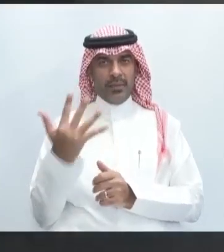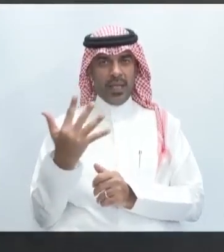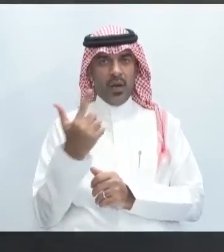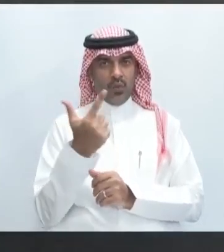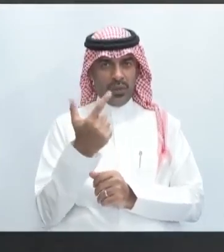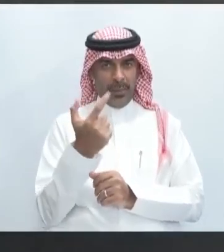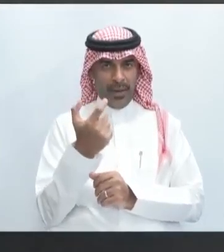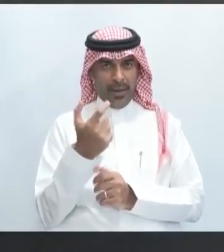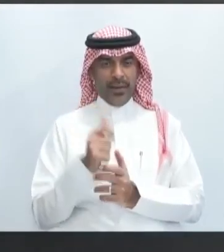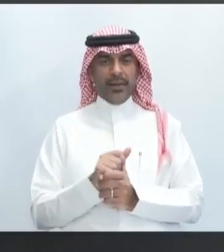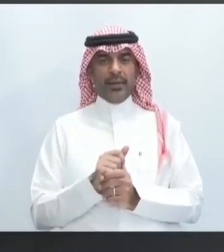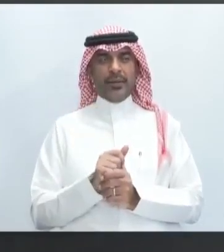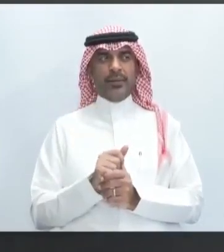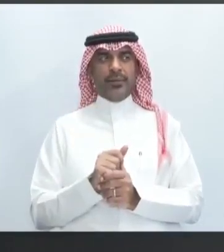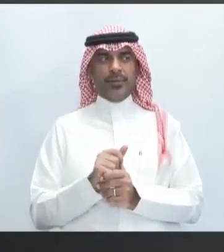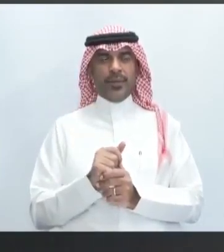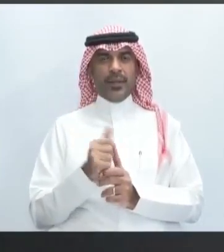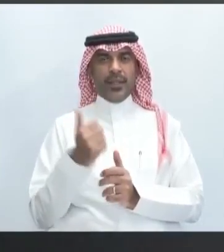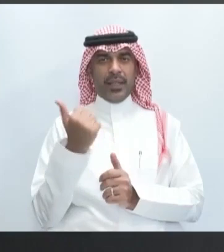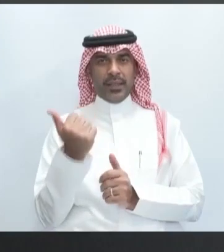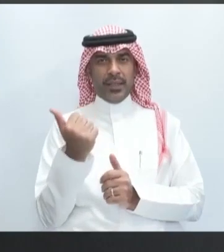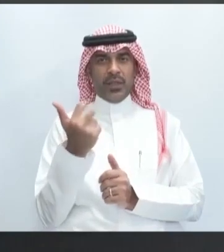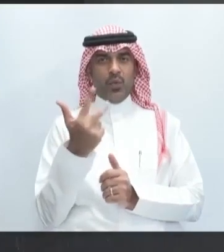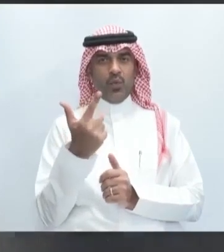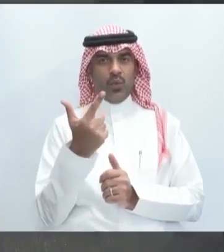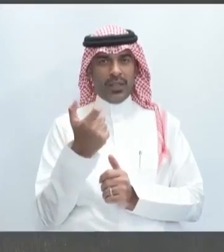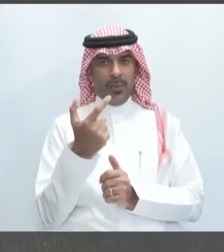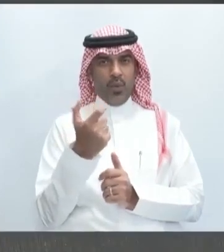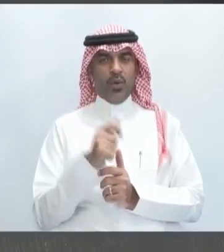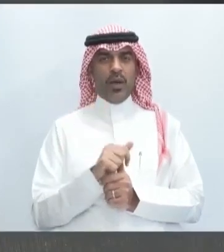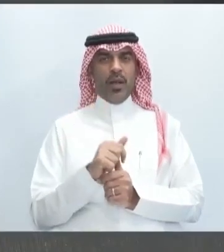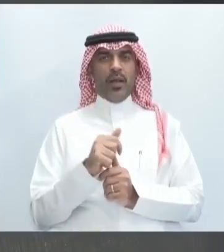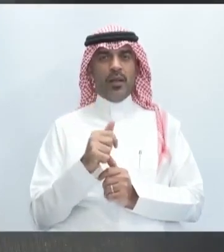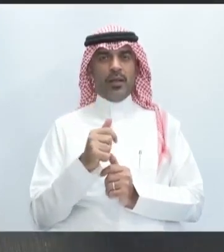خمسه وسبعون سته وسبعون